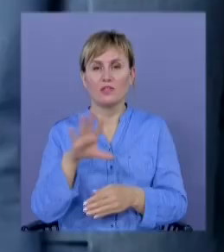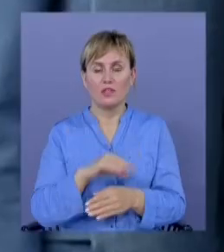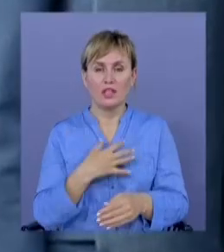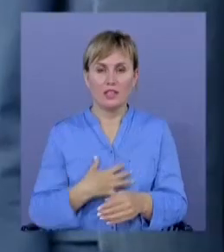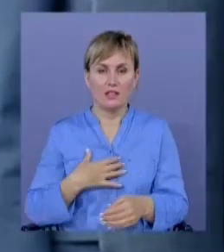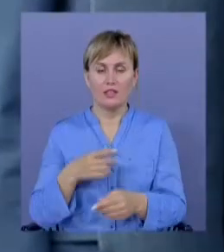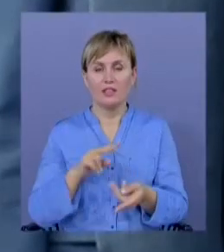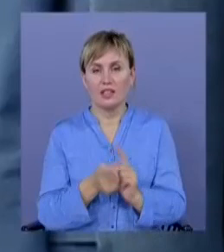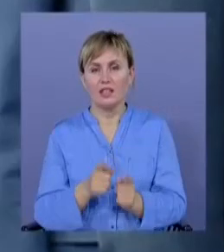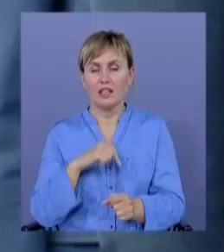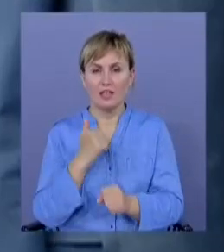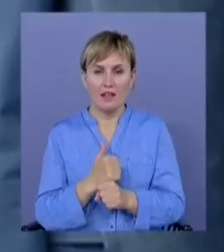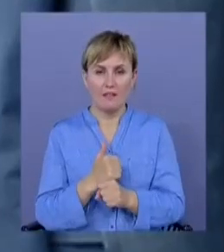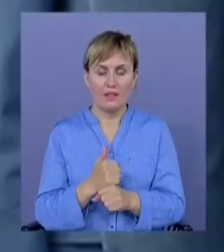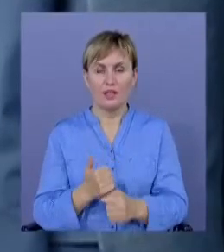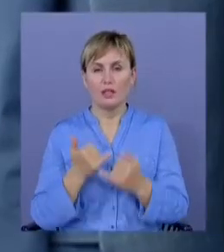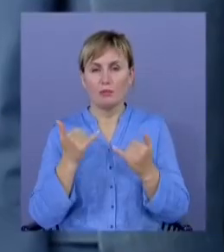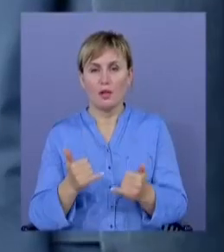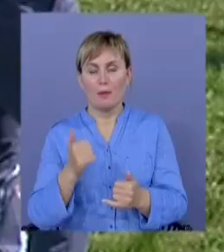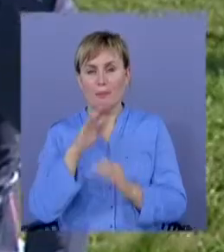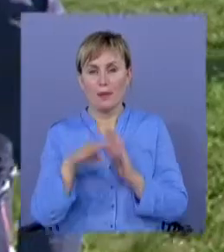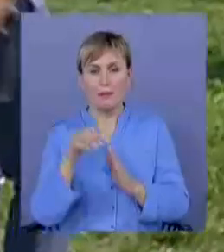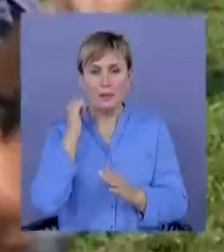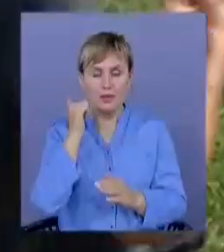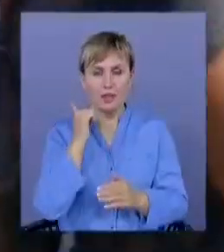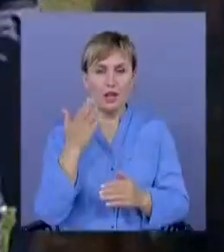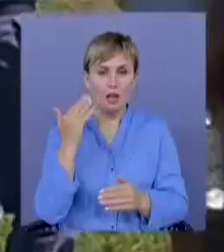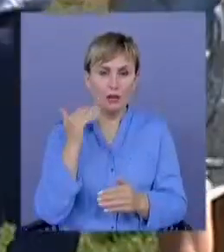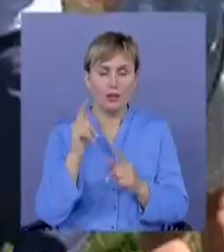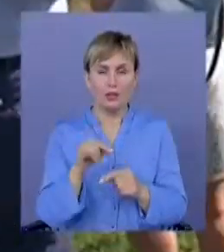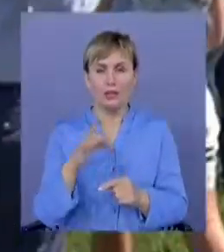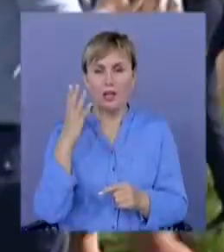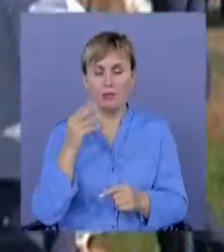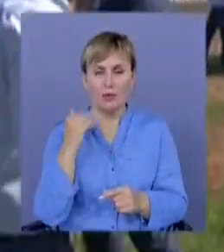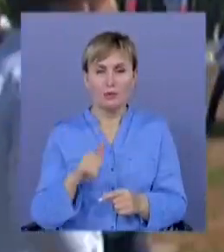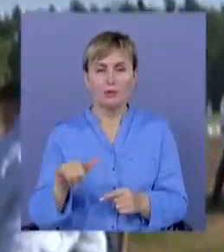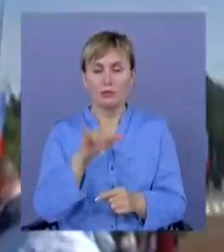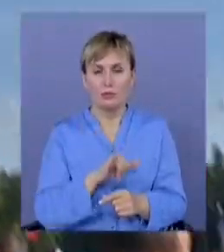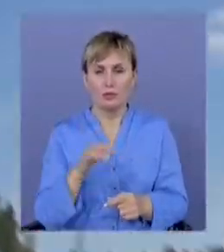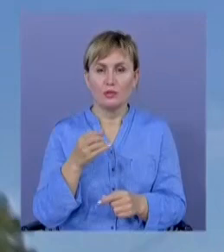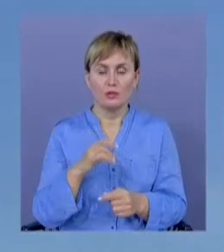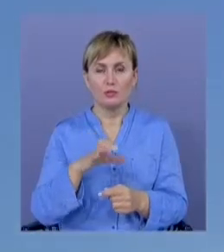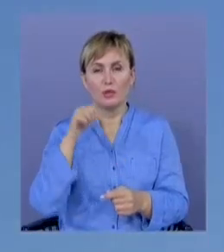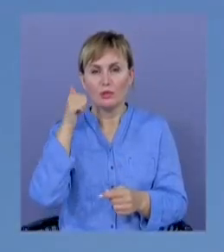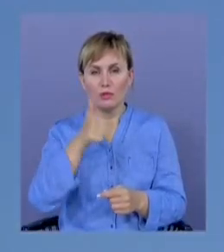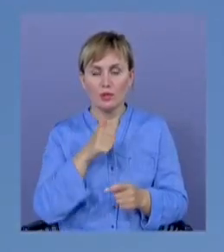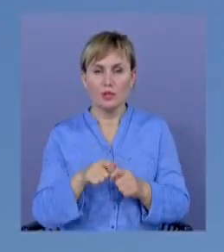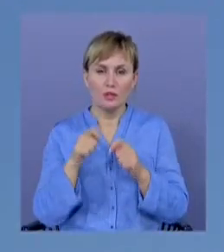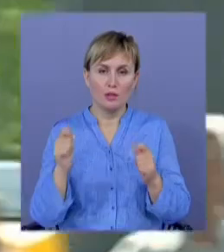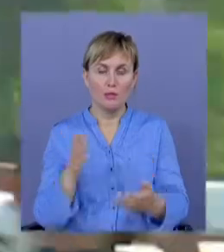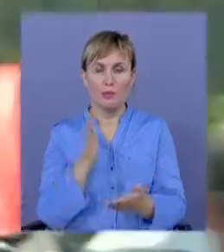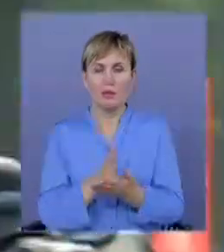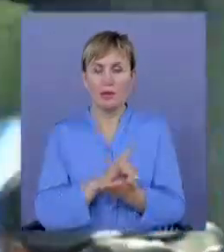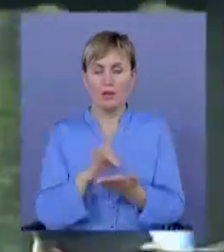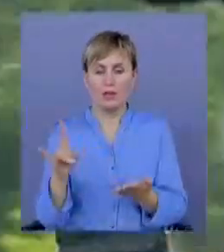стать главной местной достопримечательностью. Подмосковный Жуковский легко добраться из Алматы. Уральские авиалинии еще с прошлого года запустили прямой рейс.